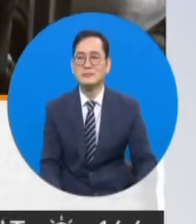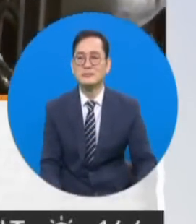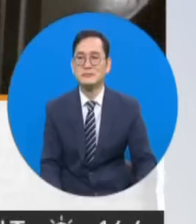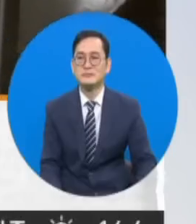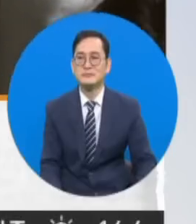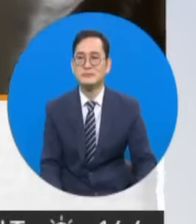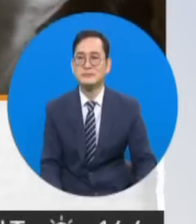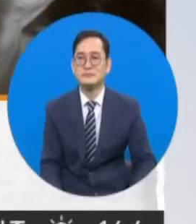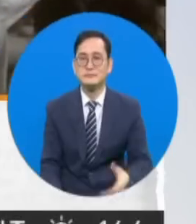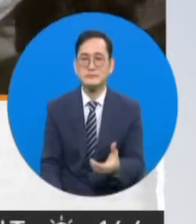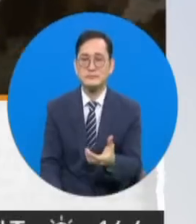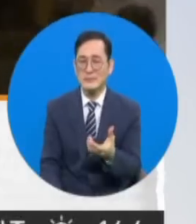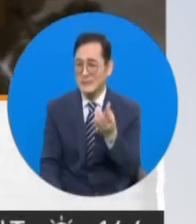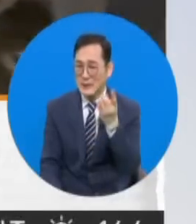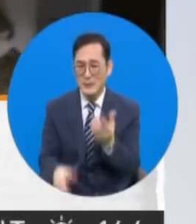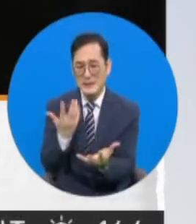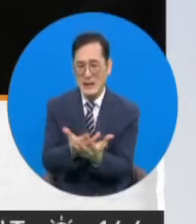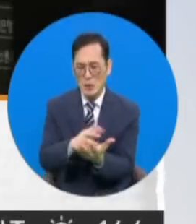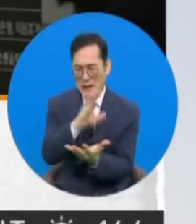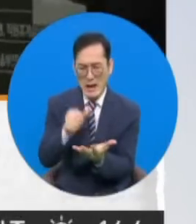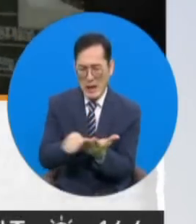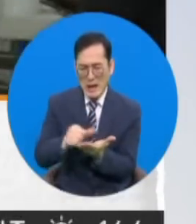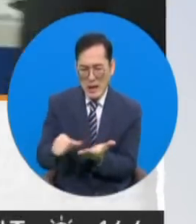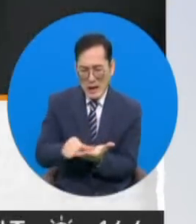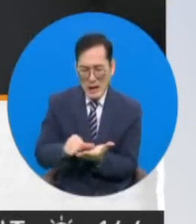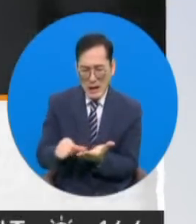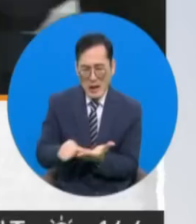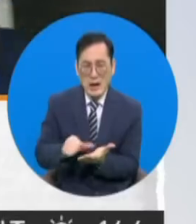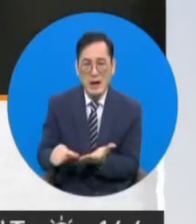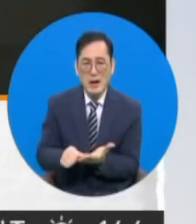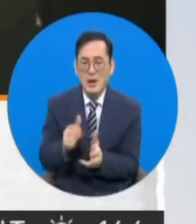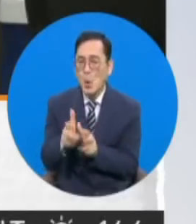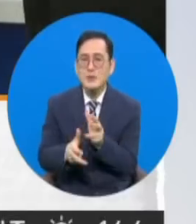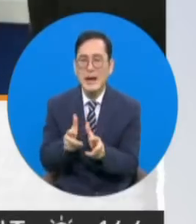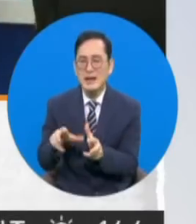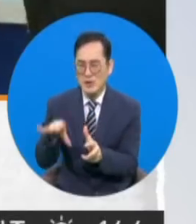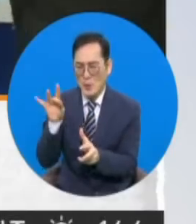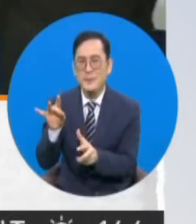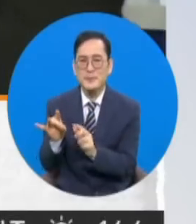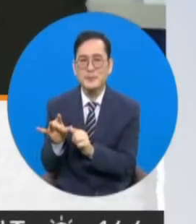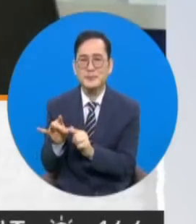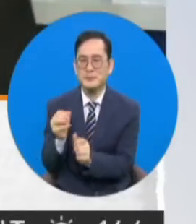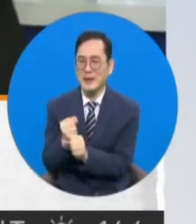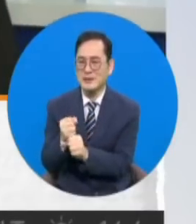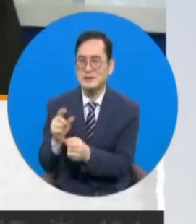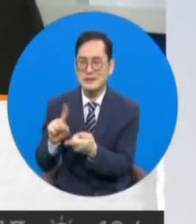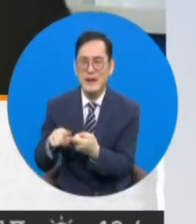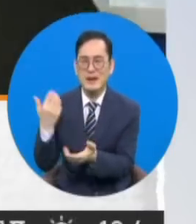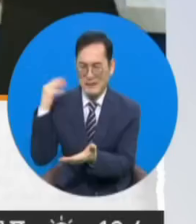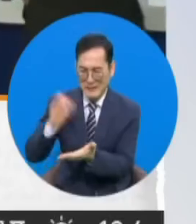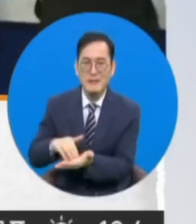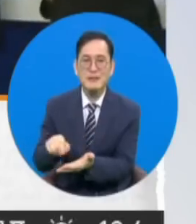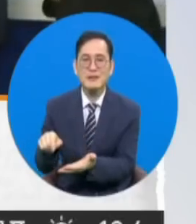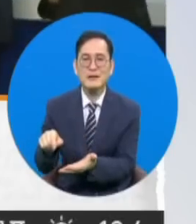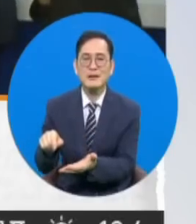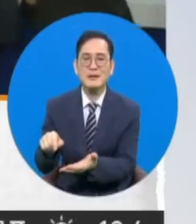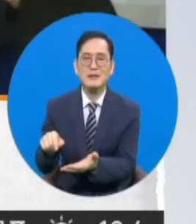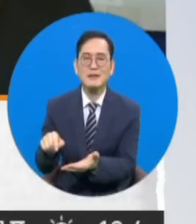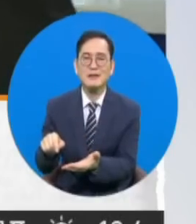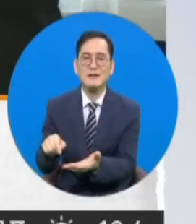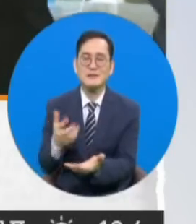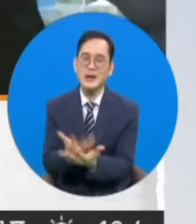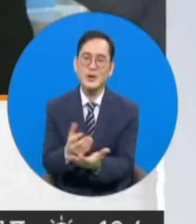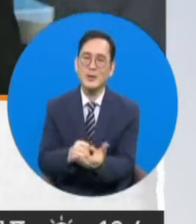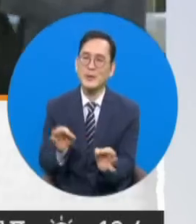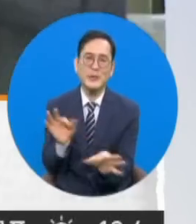당당하게 제출했는데 알고 보니 자료가 될 만한게 아무것도 없는 거예요 그러니 송영길 전 대표가 나를 구속하라 주변을